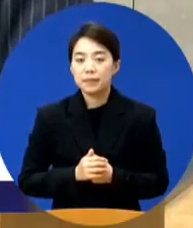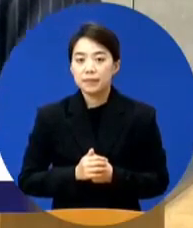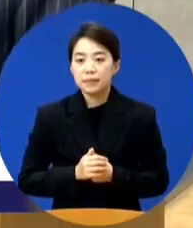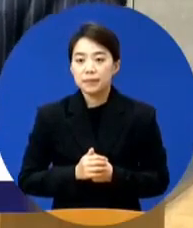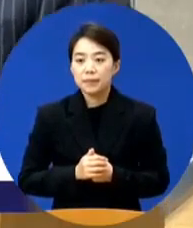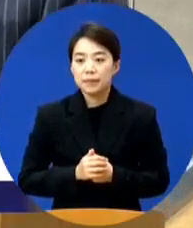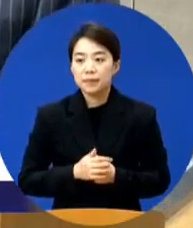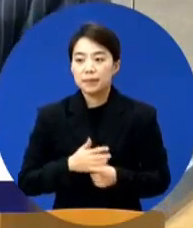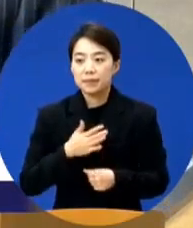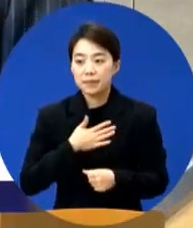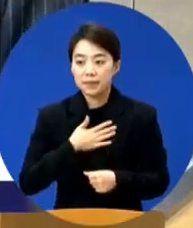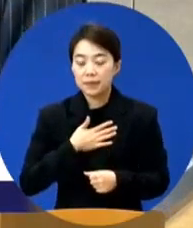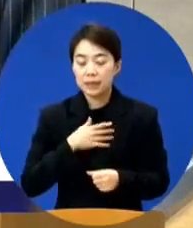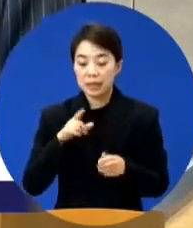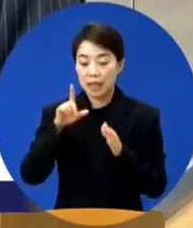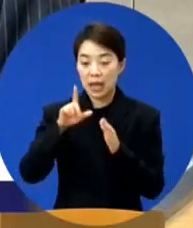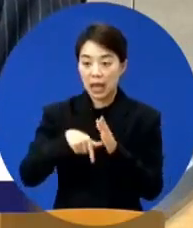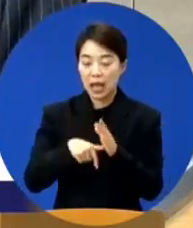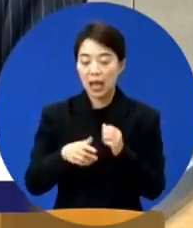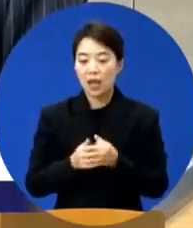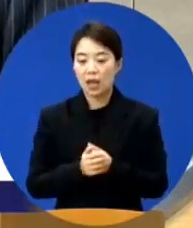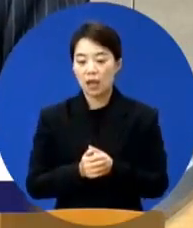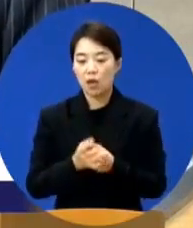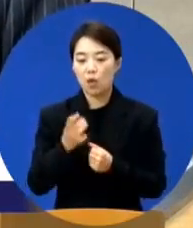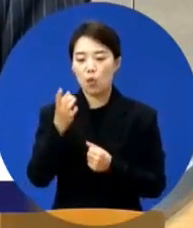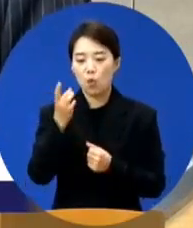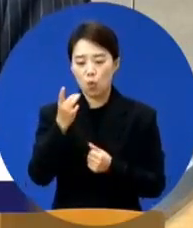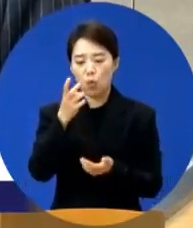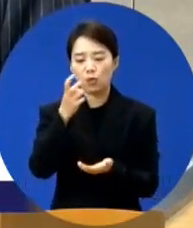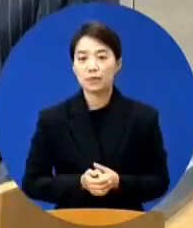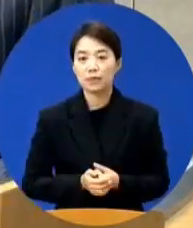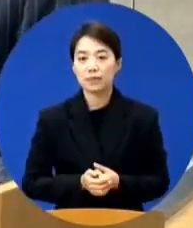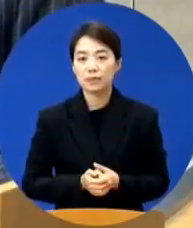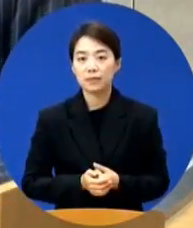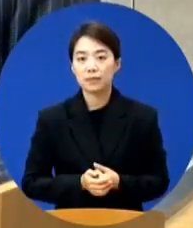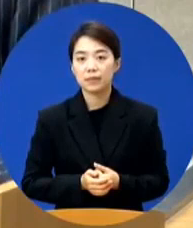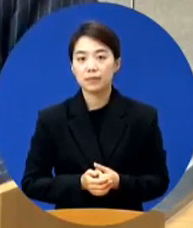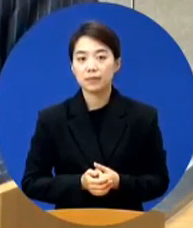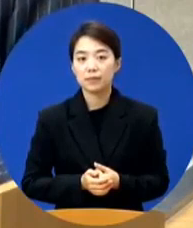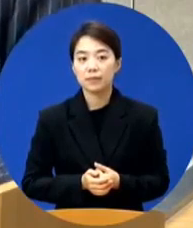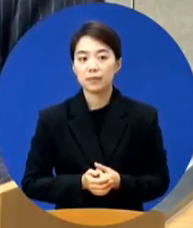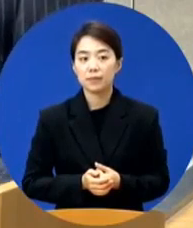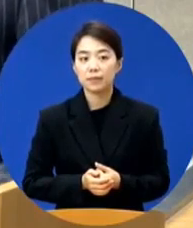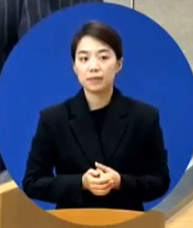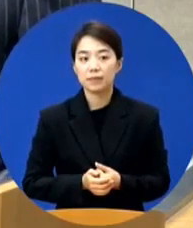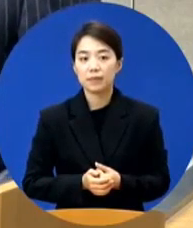그래서 본 의원은 그때 바로 순리대로 하자라고 말씀드렸던 겁니다.